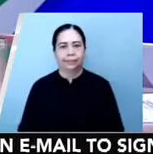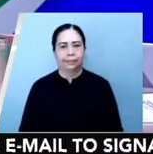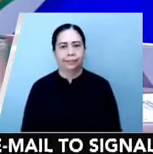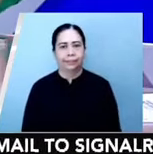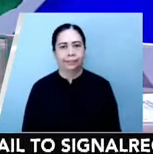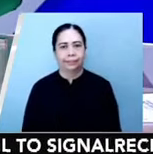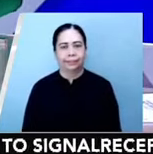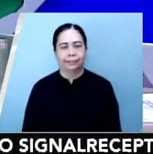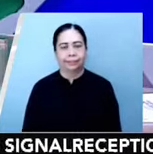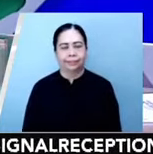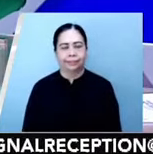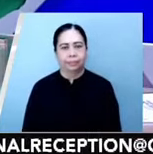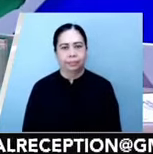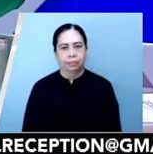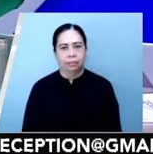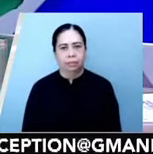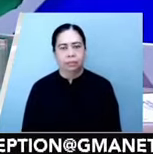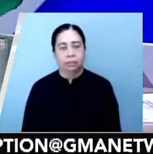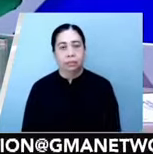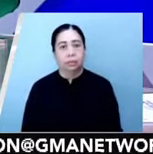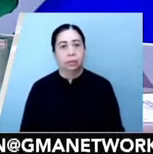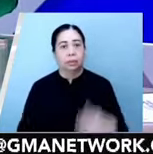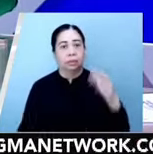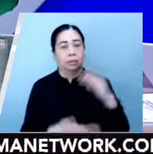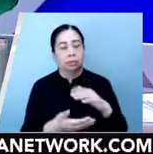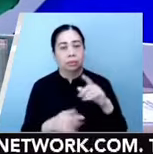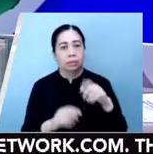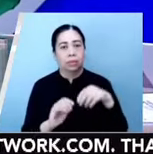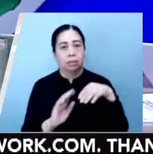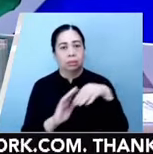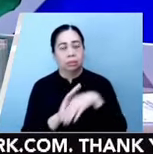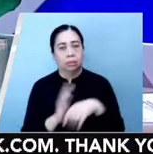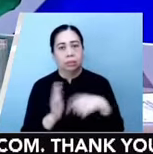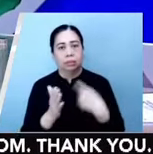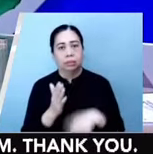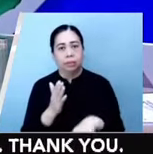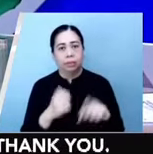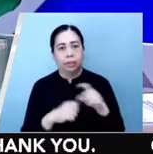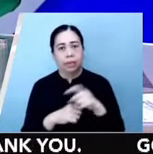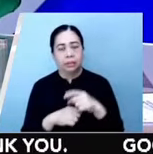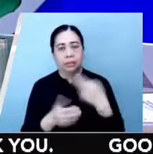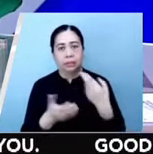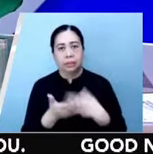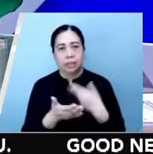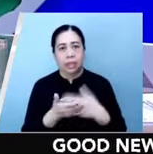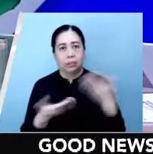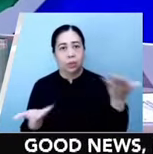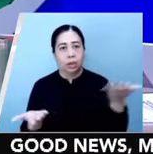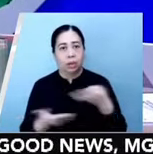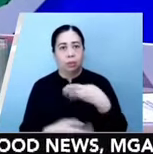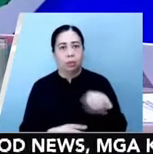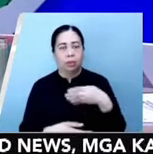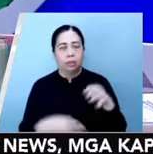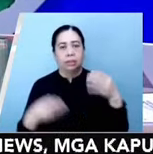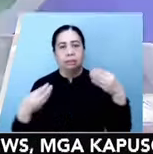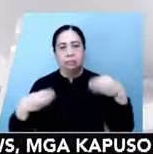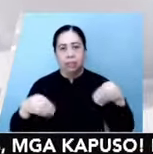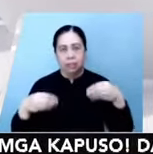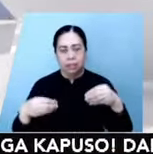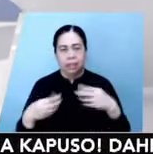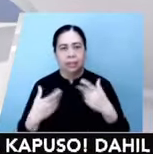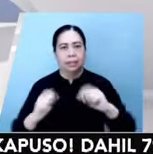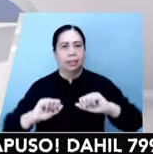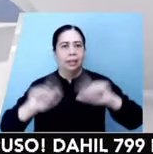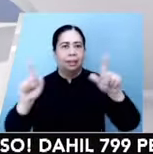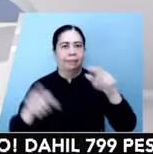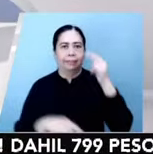Bumaba ang presyo ng bigas sa Blumentritt Market sa Maynila. Kung magkano ang ibinaba, alamin sa unang balita live ni Nico Wahid.